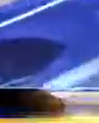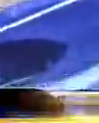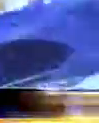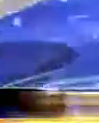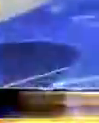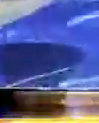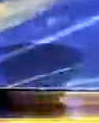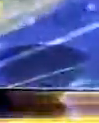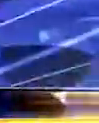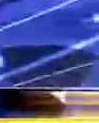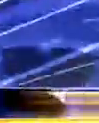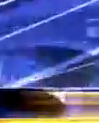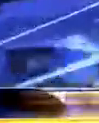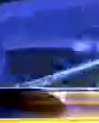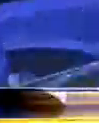wie